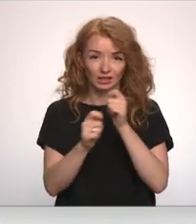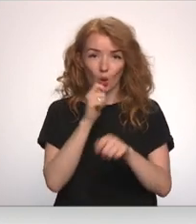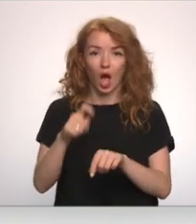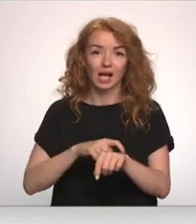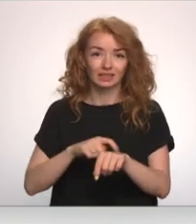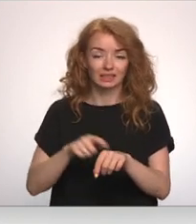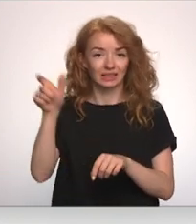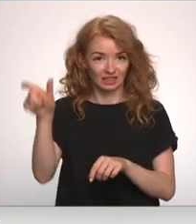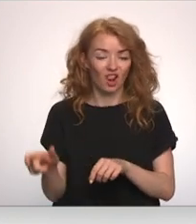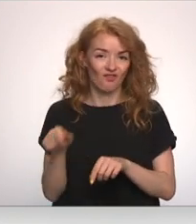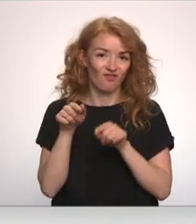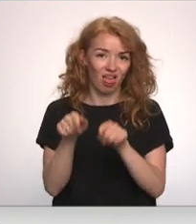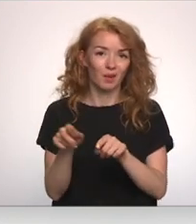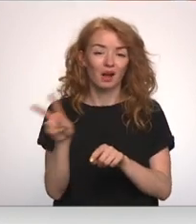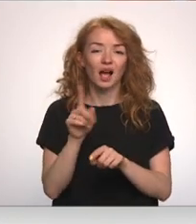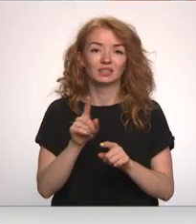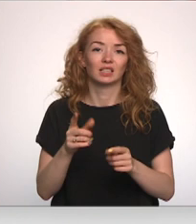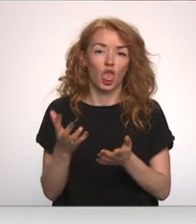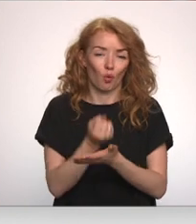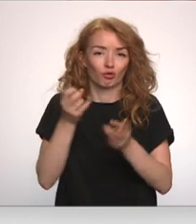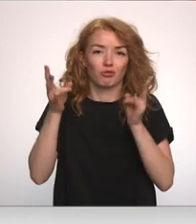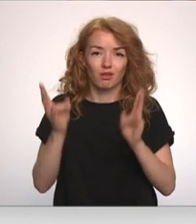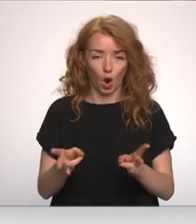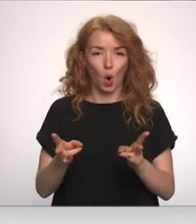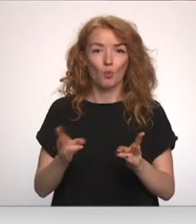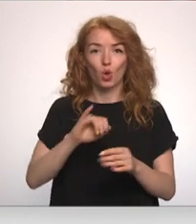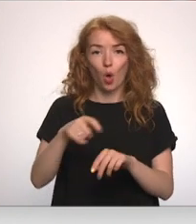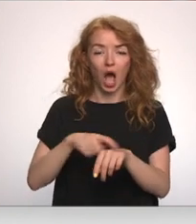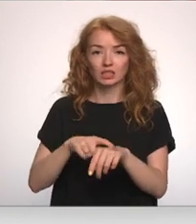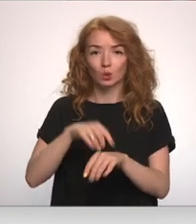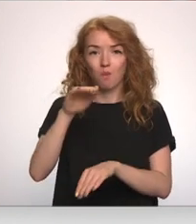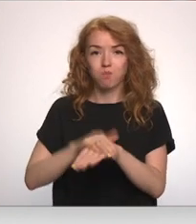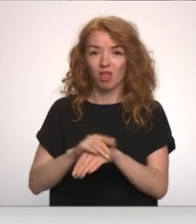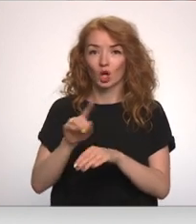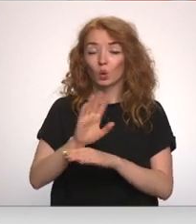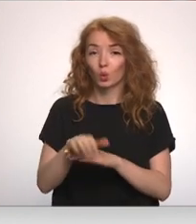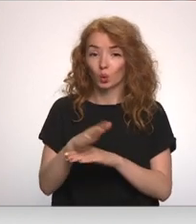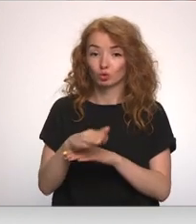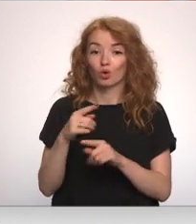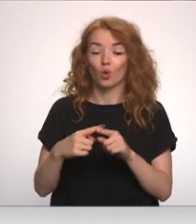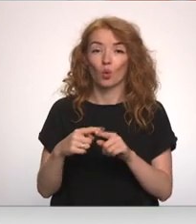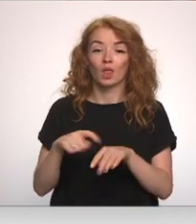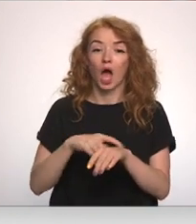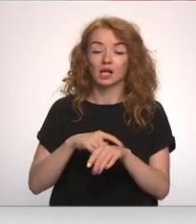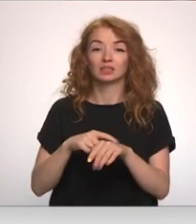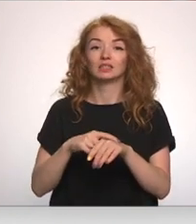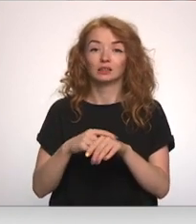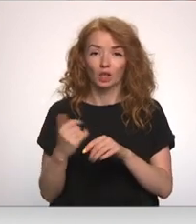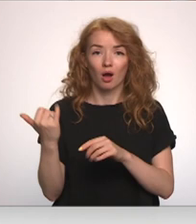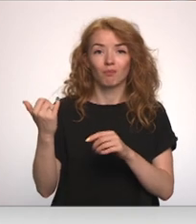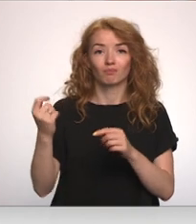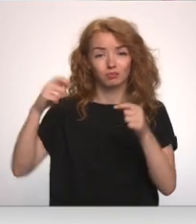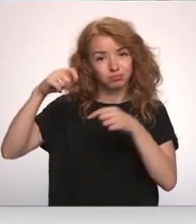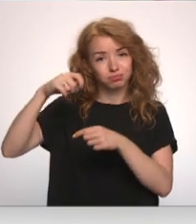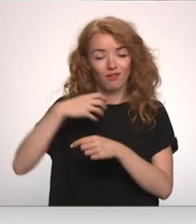asinis cilvēkiem, kas ir guvuši traumas, jo asiņu banka ir patukša un asins pārliešanas traumu guvušiem